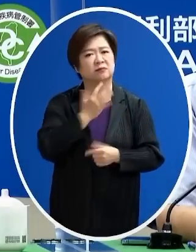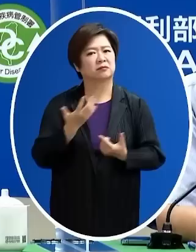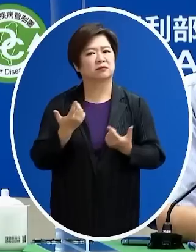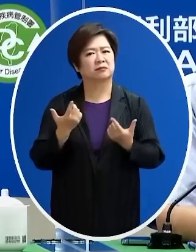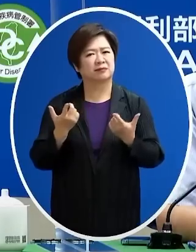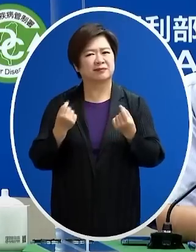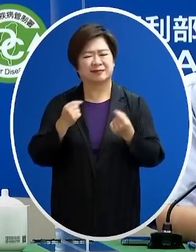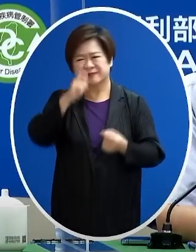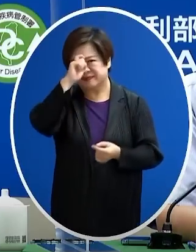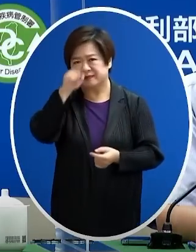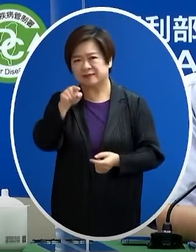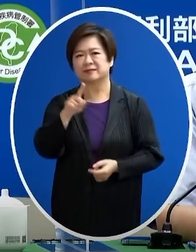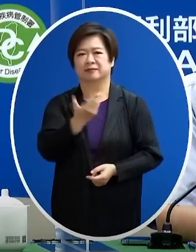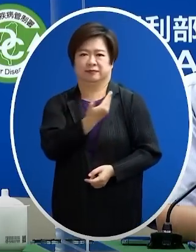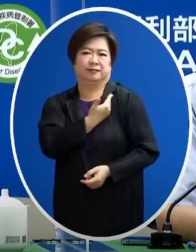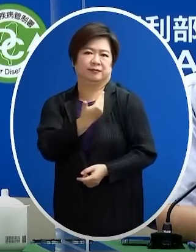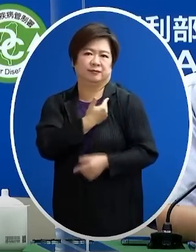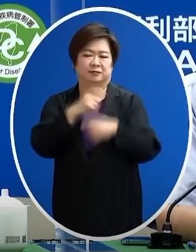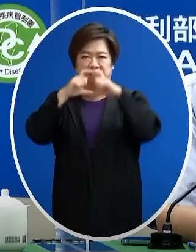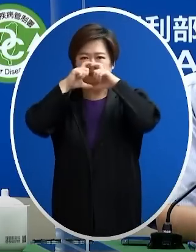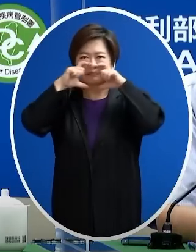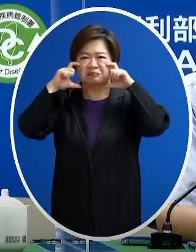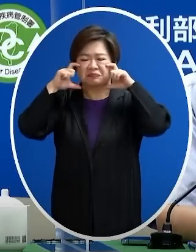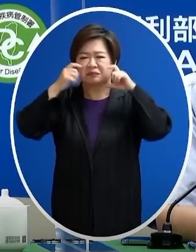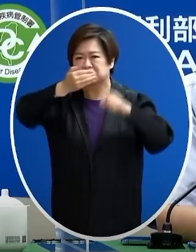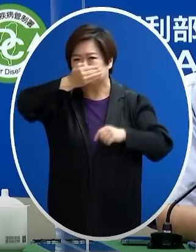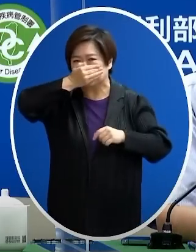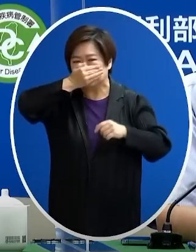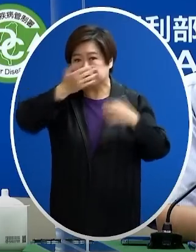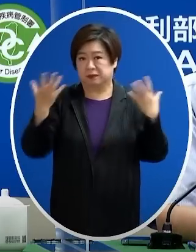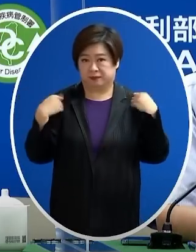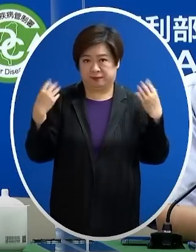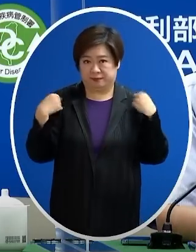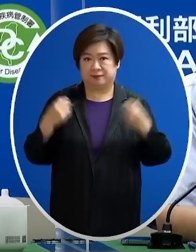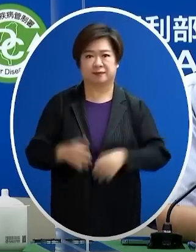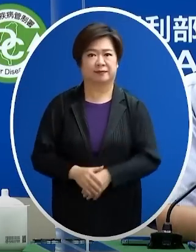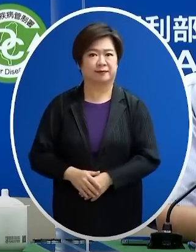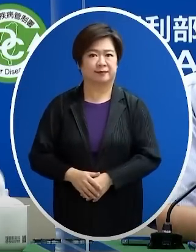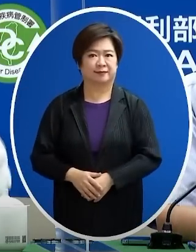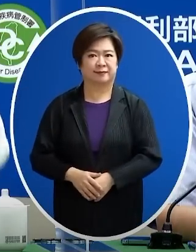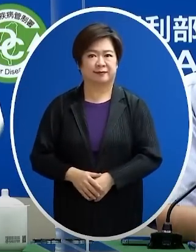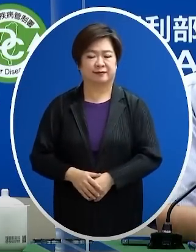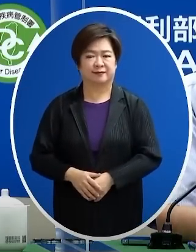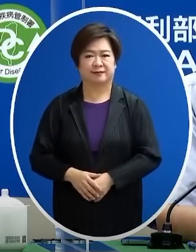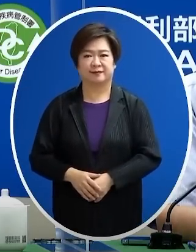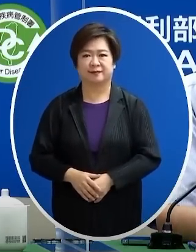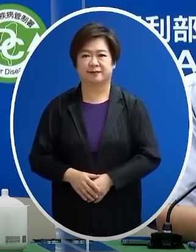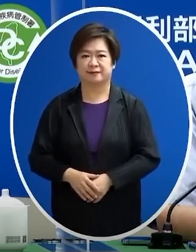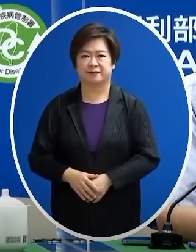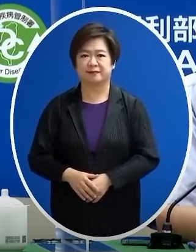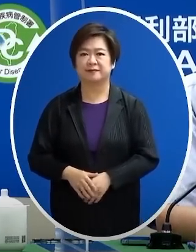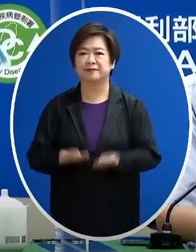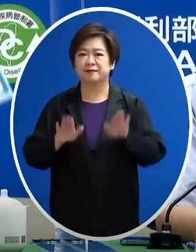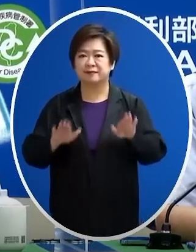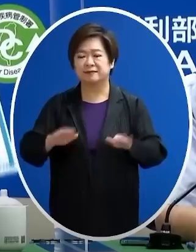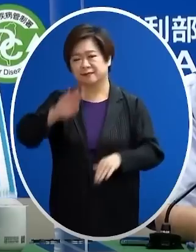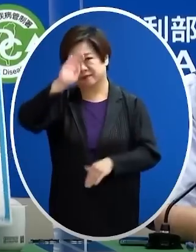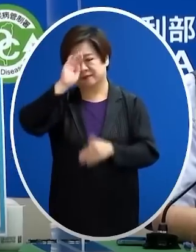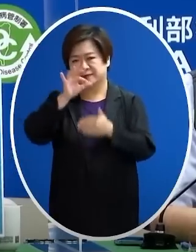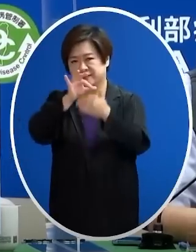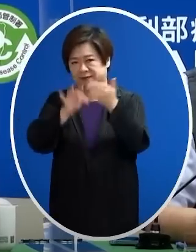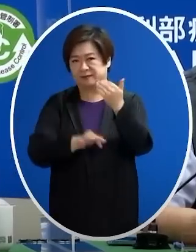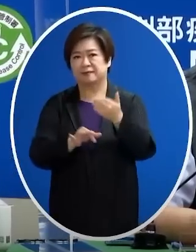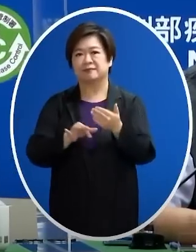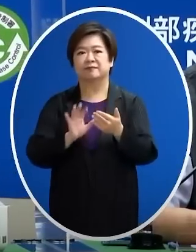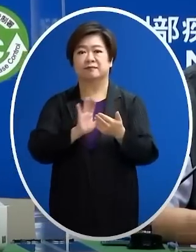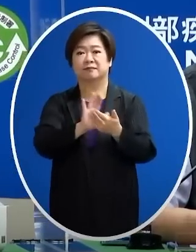忍耐一下，就把这个口罩还是继续把它戴好，所以在现在的一些相关的防疫措施还